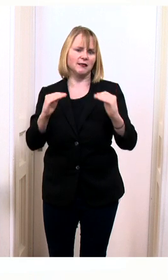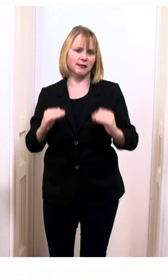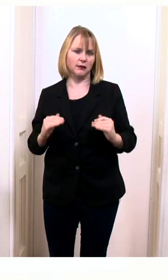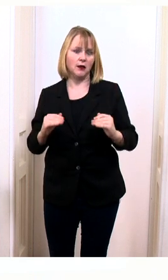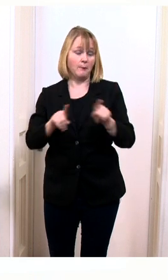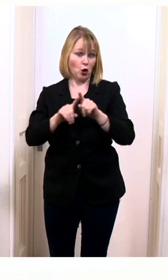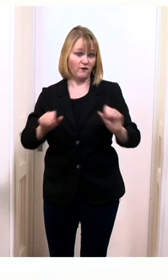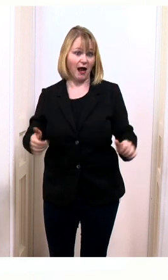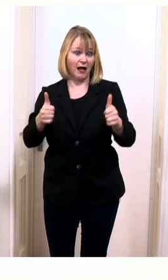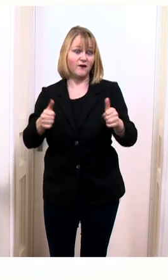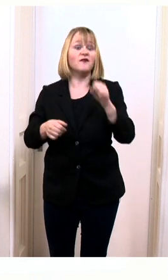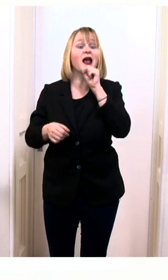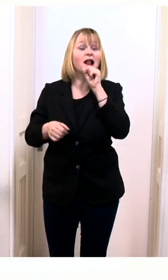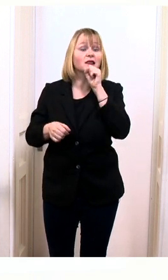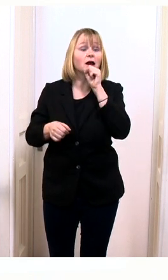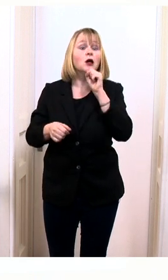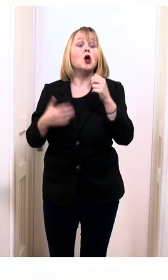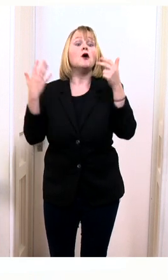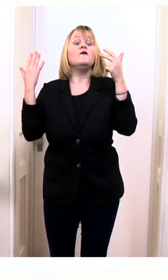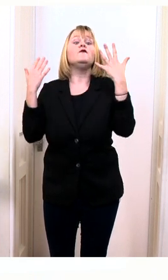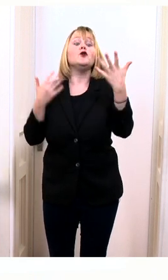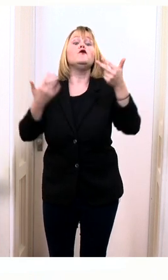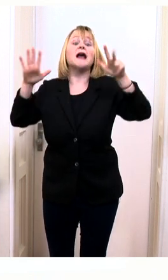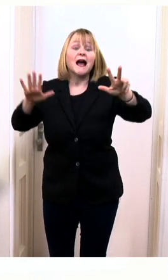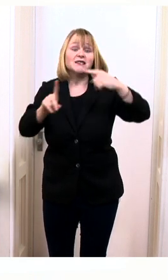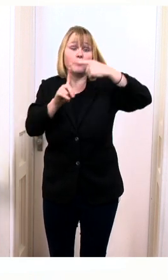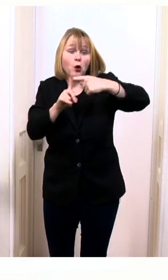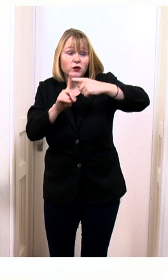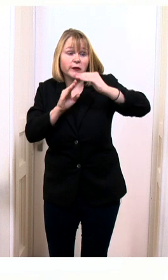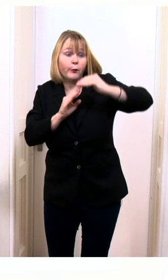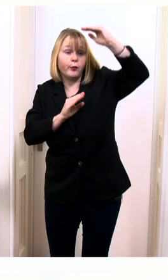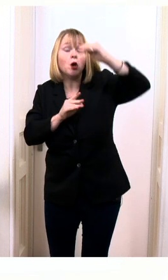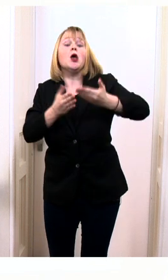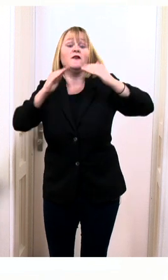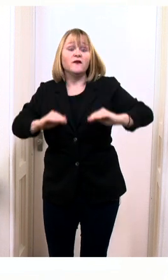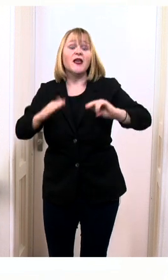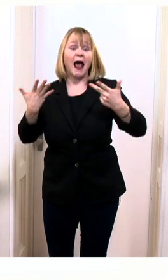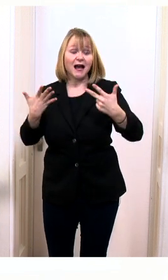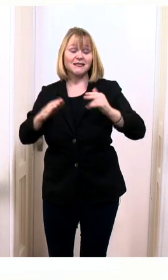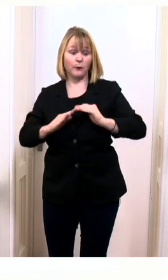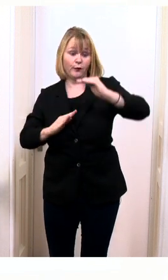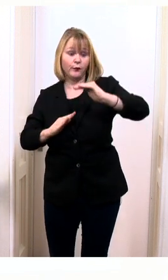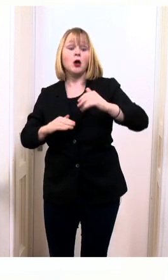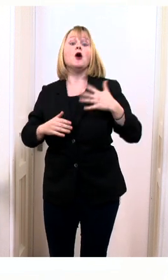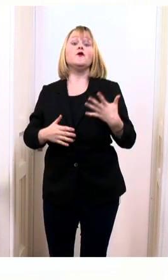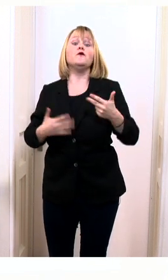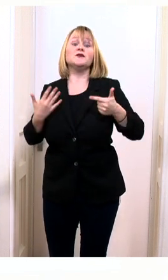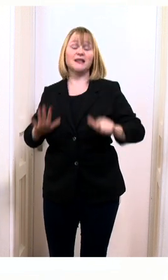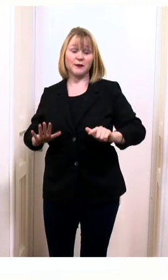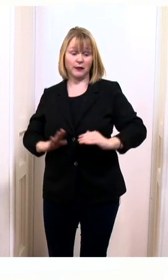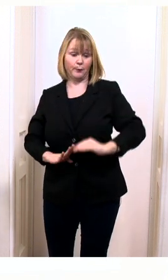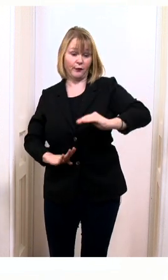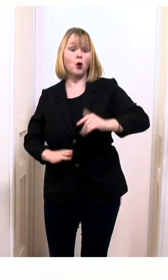den Ältesten, bei den 85+, dann 80+, dann 75+ und dann 70+. Jetzt kann man sich fragen,